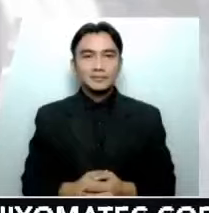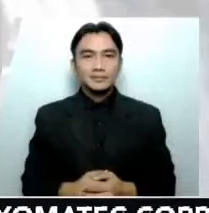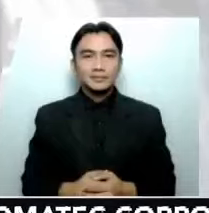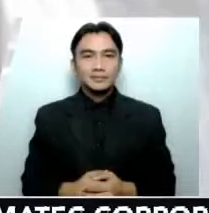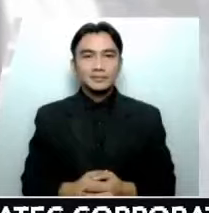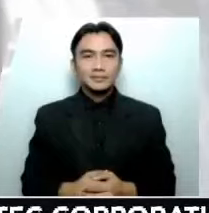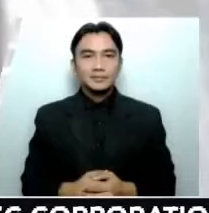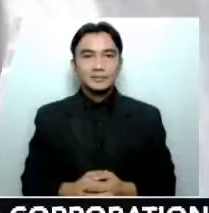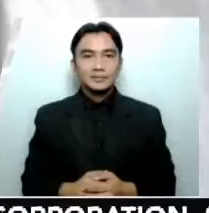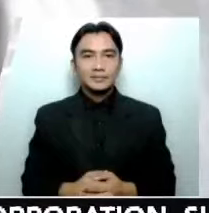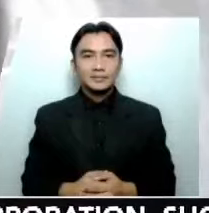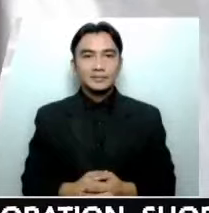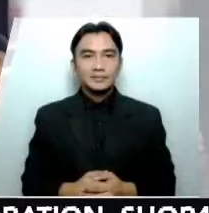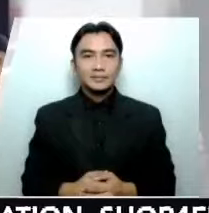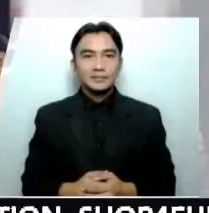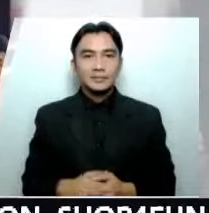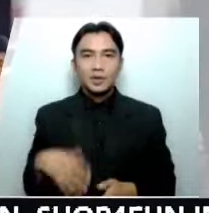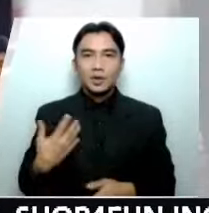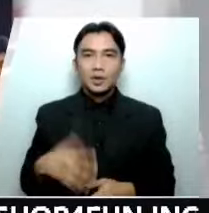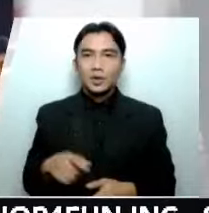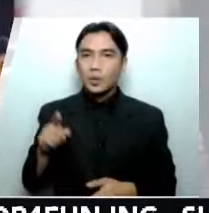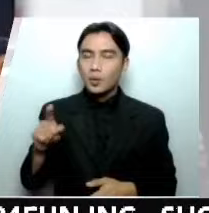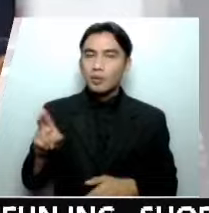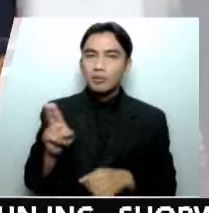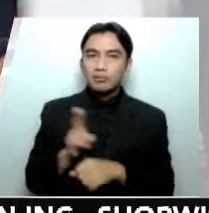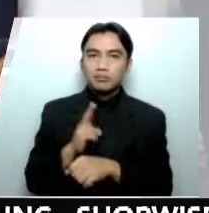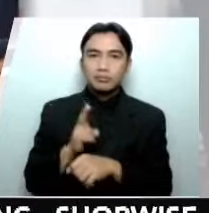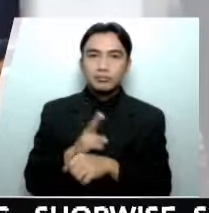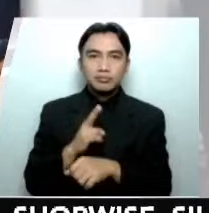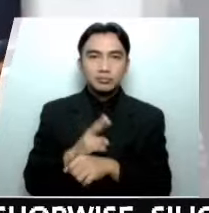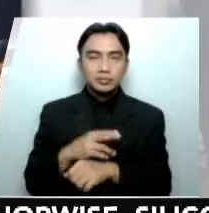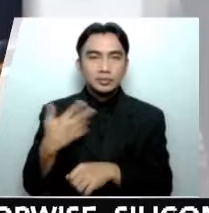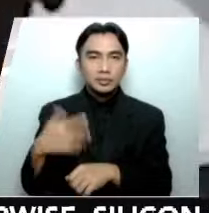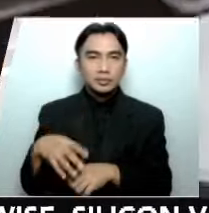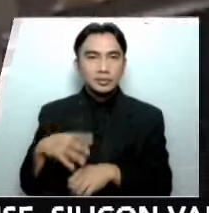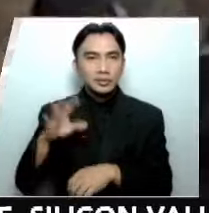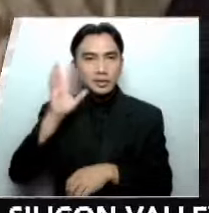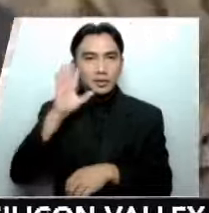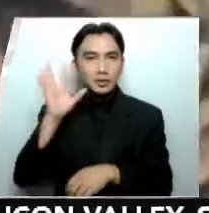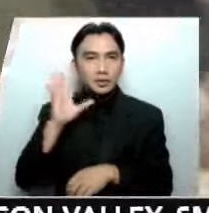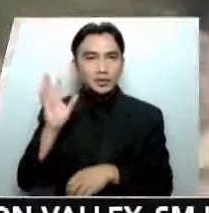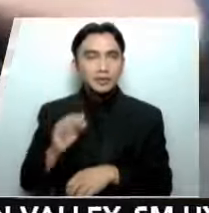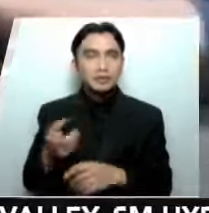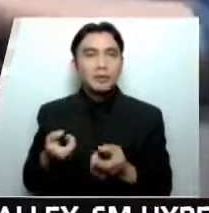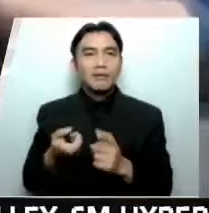Metal ang nagsisilbing putik sa paglililok ng isang kakaibang iskultor mula sa Sagada.